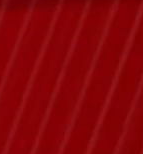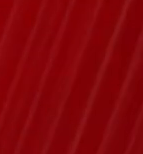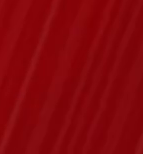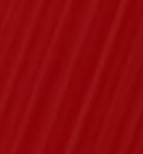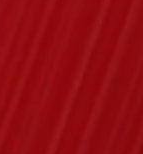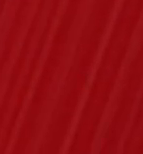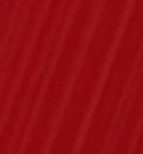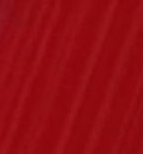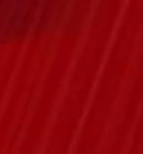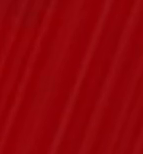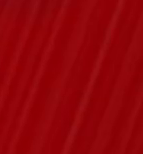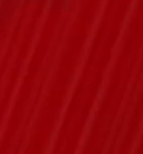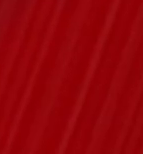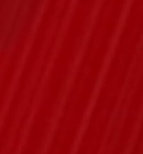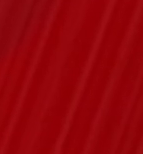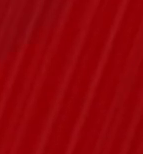Hai